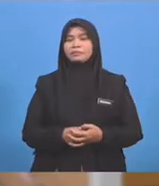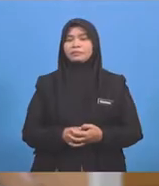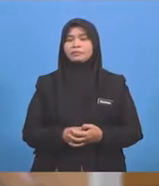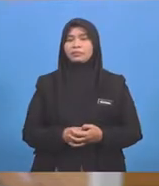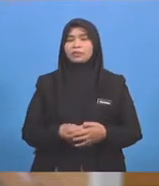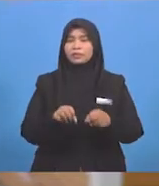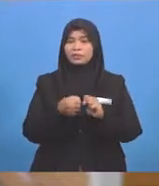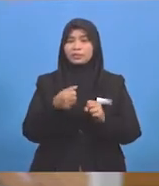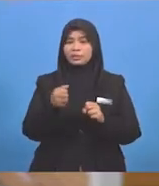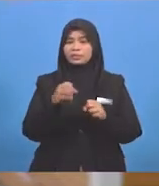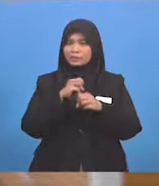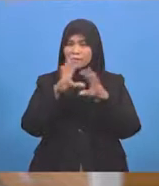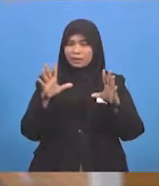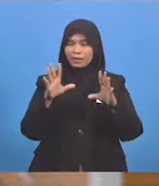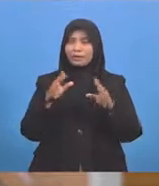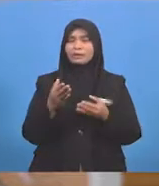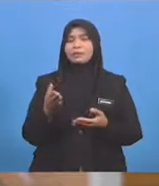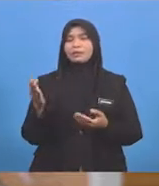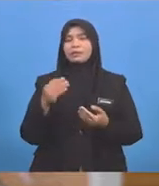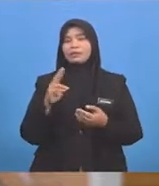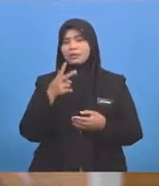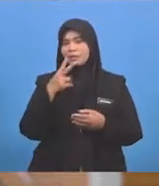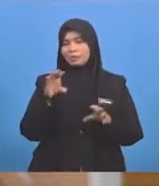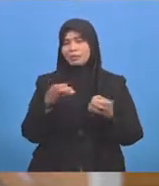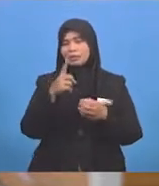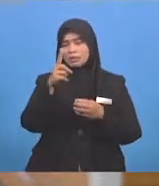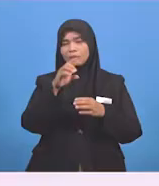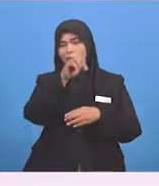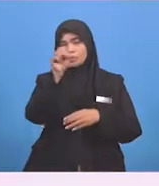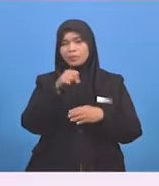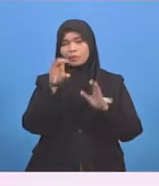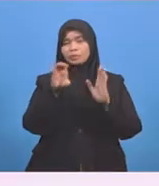Supaya anda semua jelas, mari kita buat satu soalan contoh.